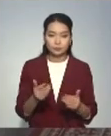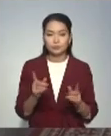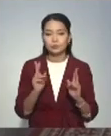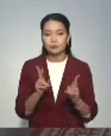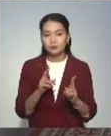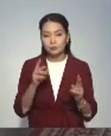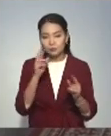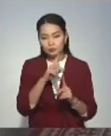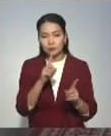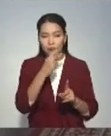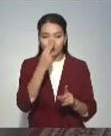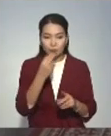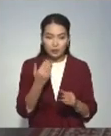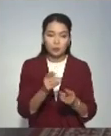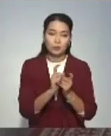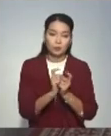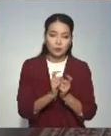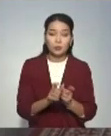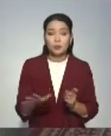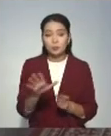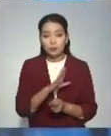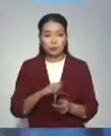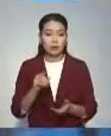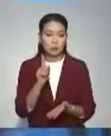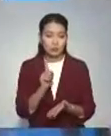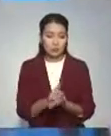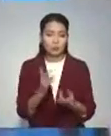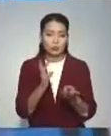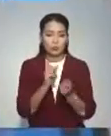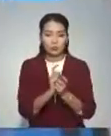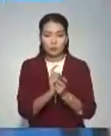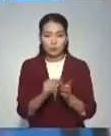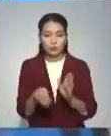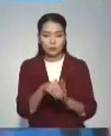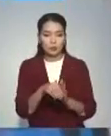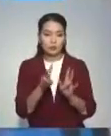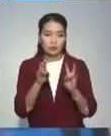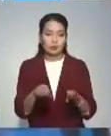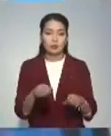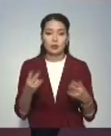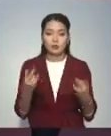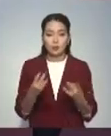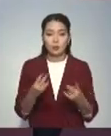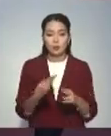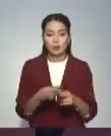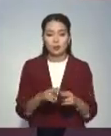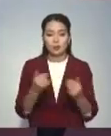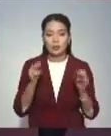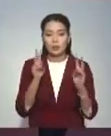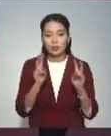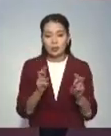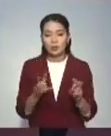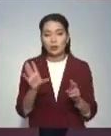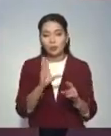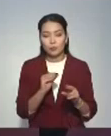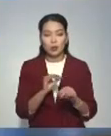бұл індетпен күрес барлығымызға міндет болып табылады. Сыбайлас жемқорлыққа қарсы сана қалыптастыру жолдары осы тақырыппен қоғамдық